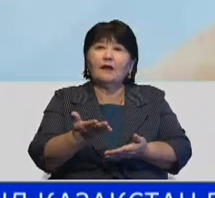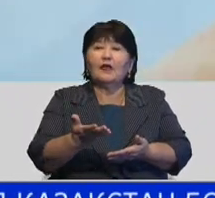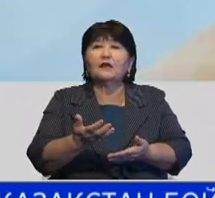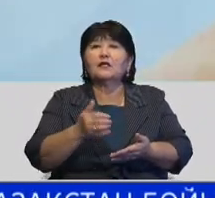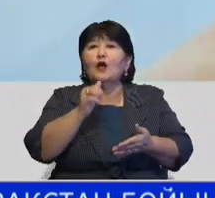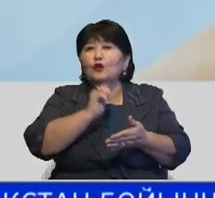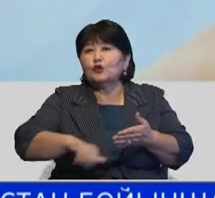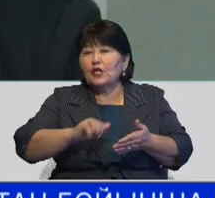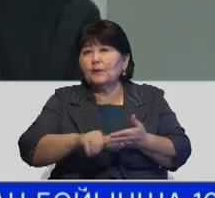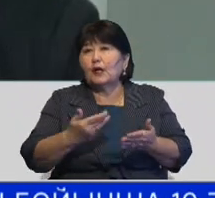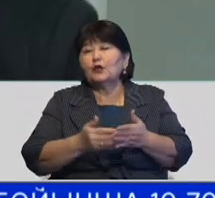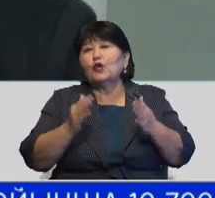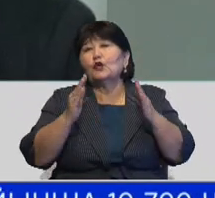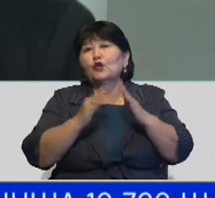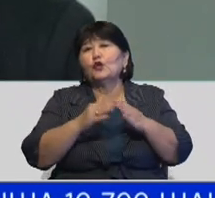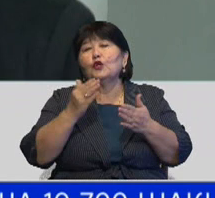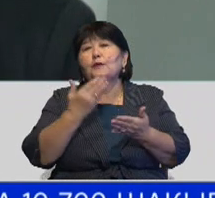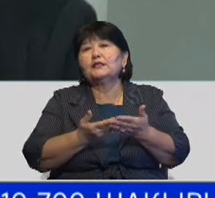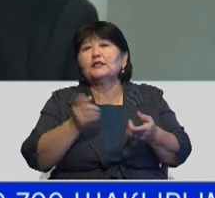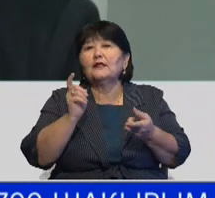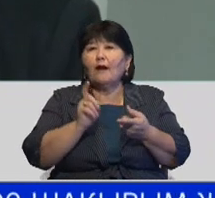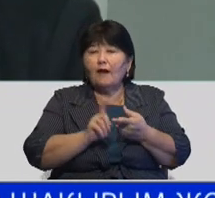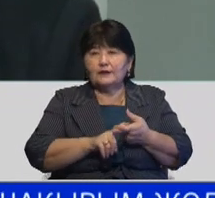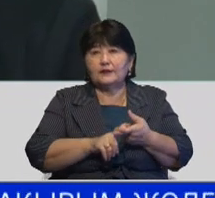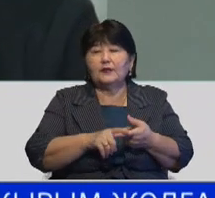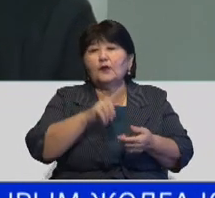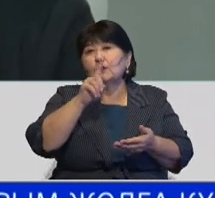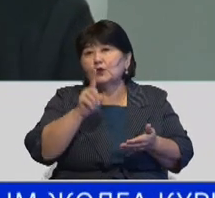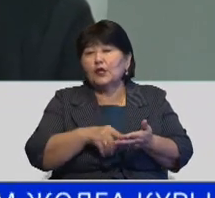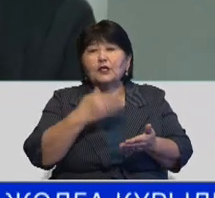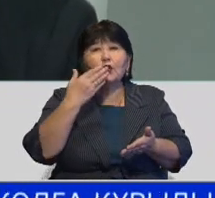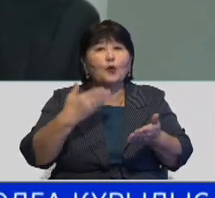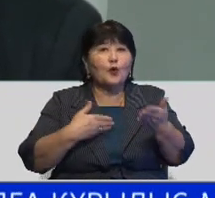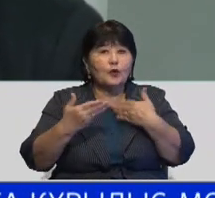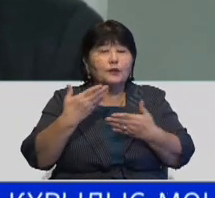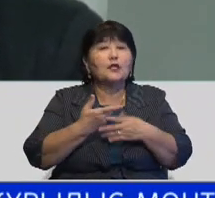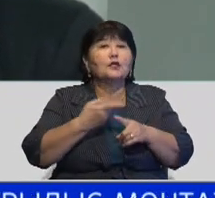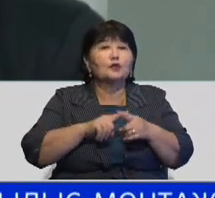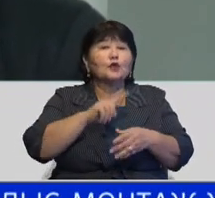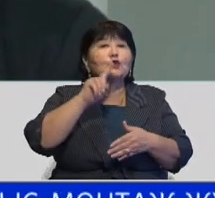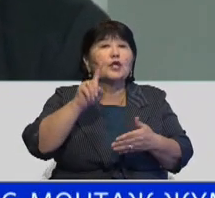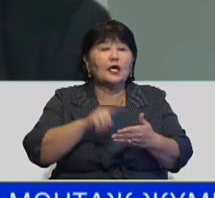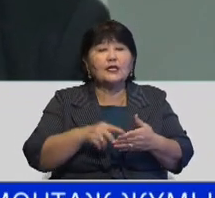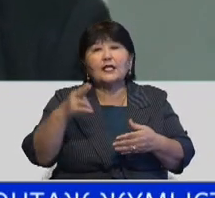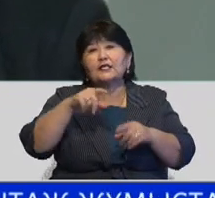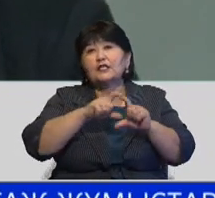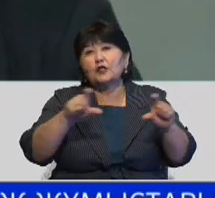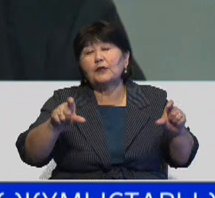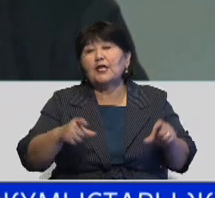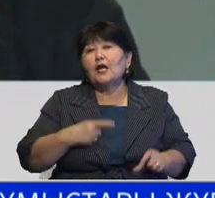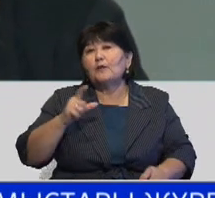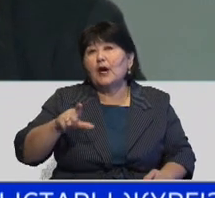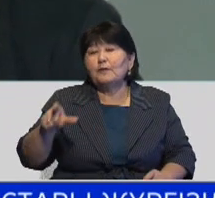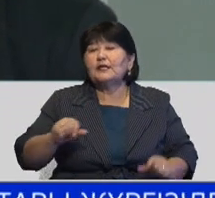ұстап қалуы, үй мәселесіне қатысты сұрақтарын қойып жатыр. Сол сұрақтарға департаменттің салу